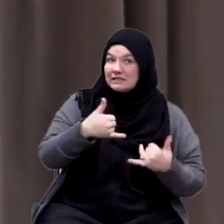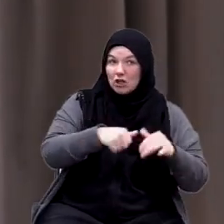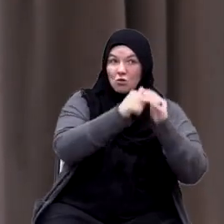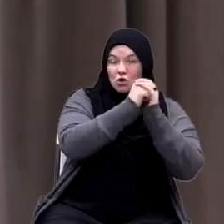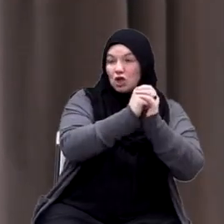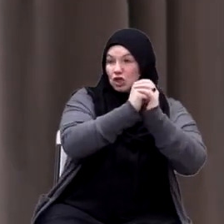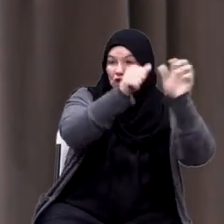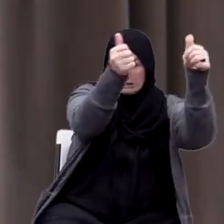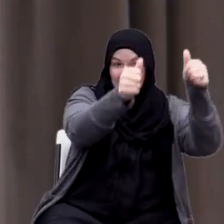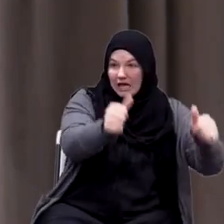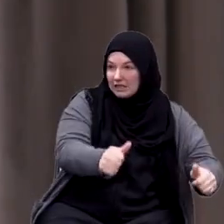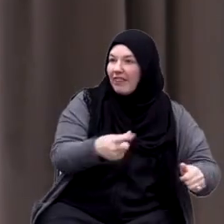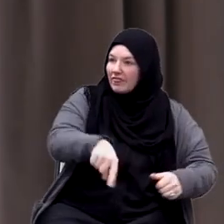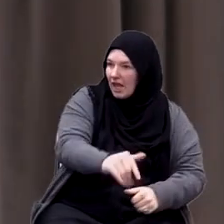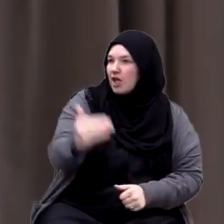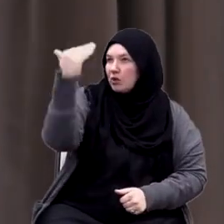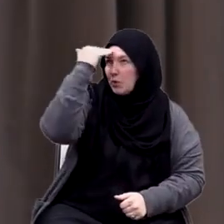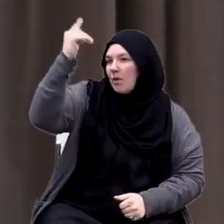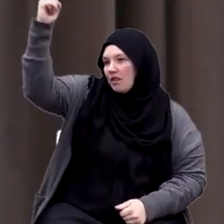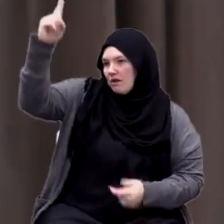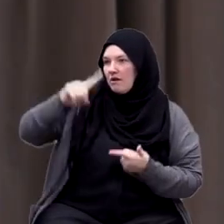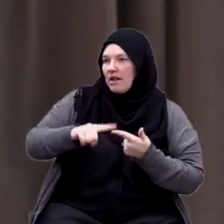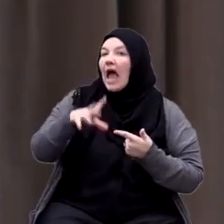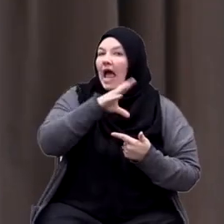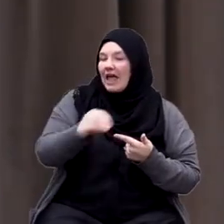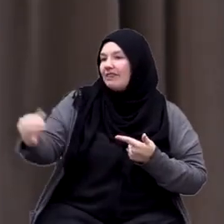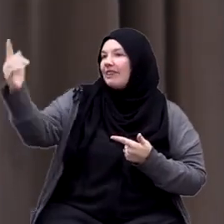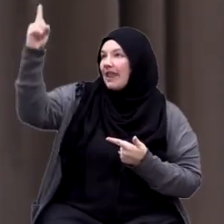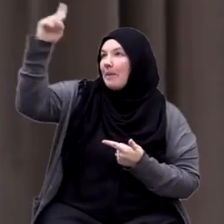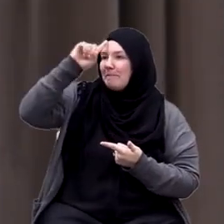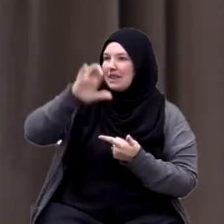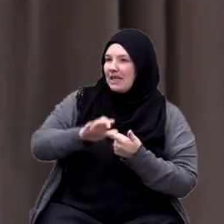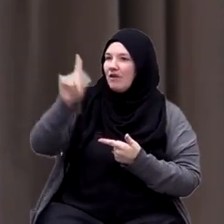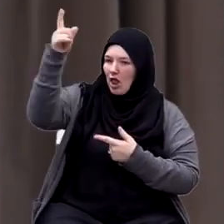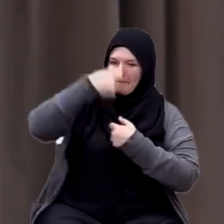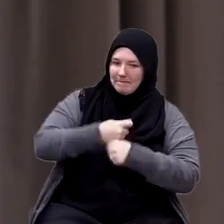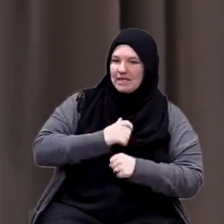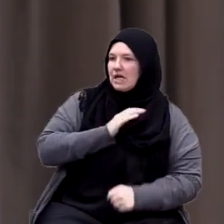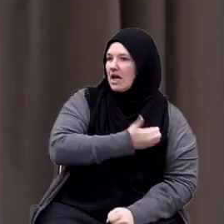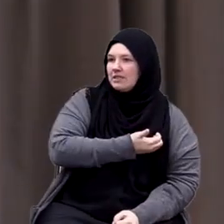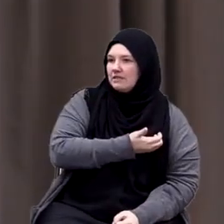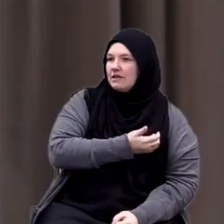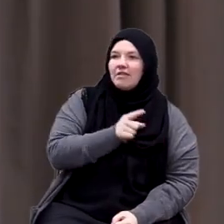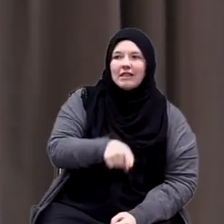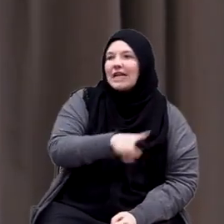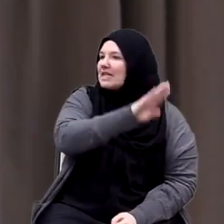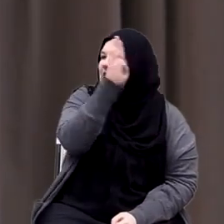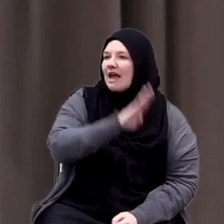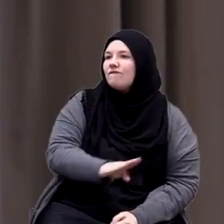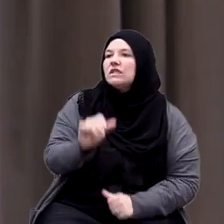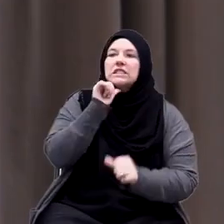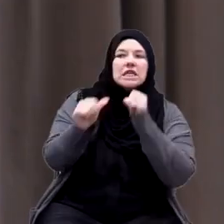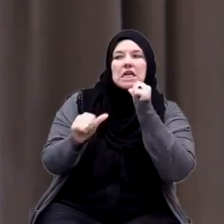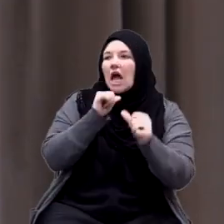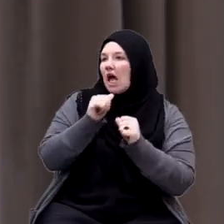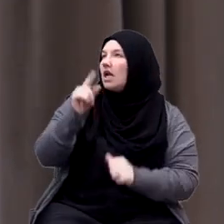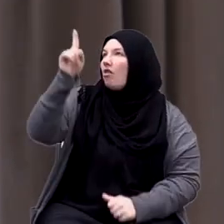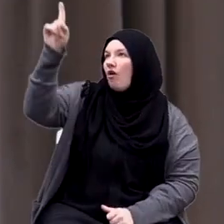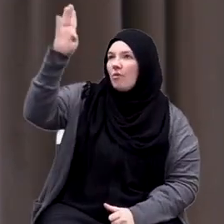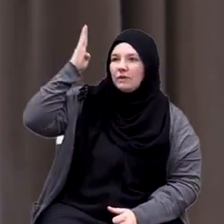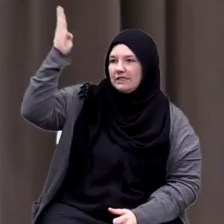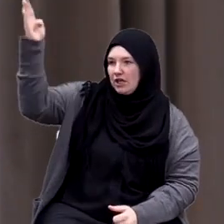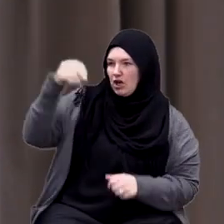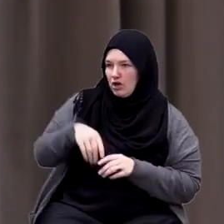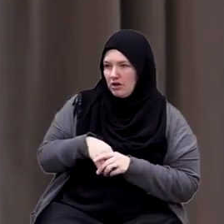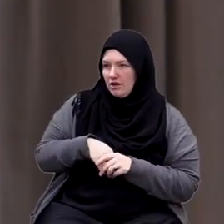سَأَلْتَهُمْ مَنْ خَلَقَ السَّمَاوَاتِ وَالْأَرْضِ لَيَقُولُنَّ اللَّهِ. So they never denied neither the existence of